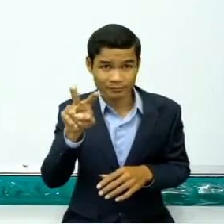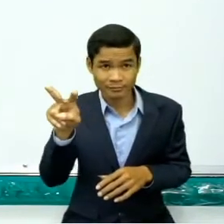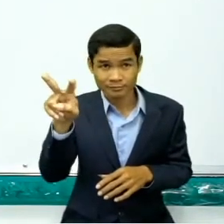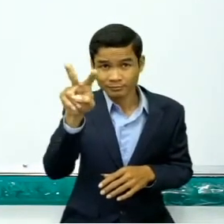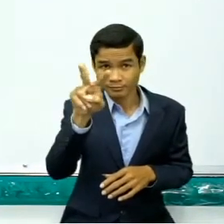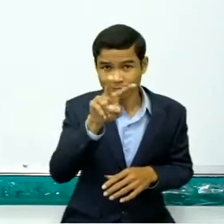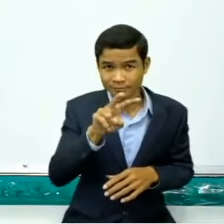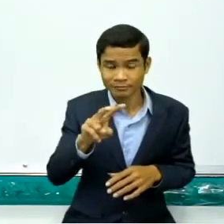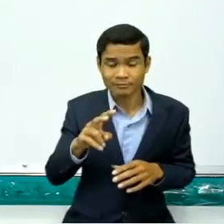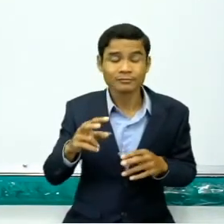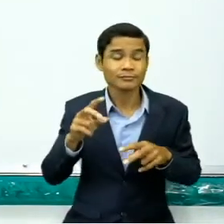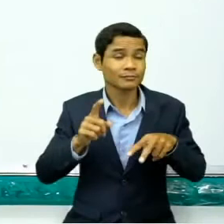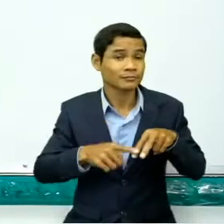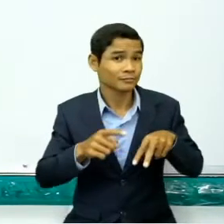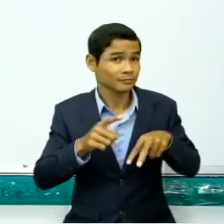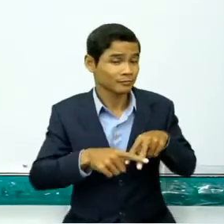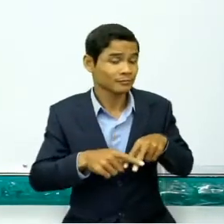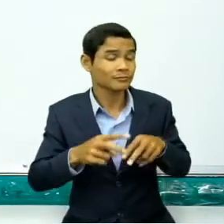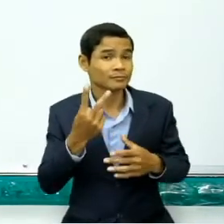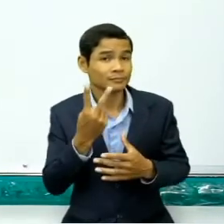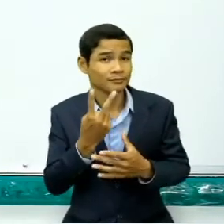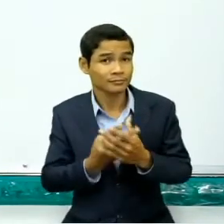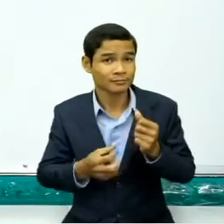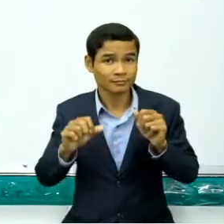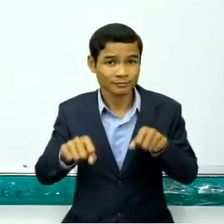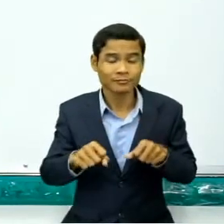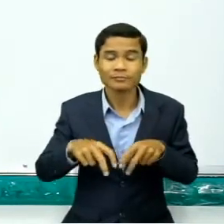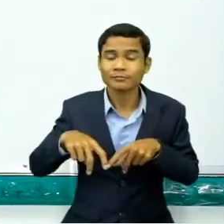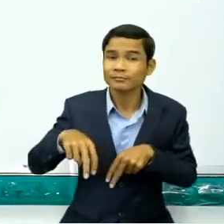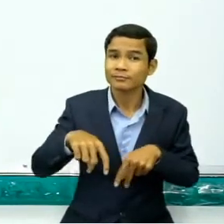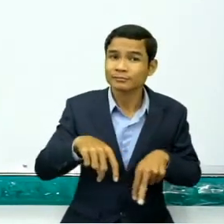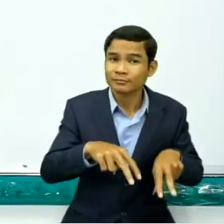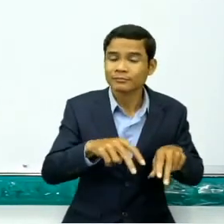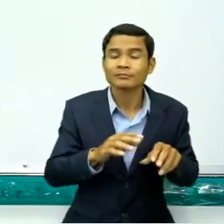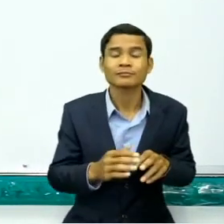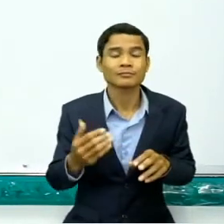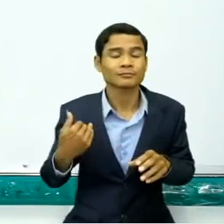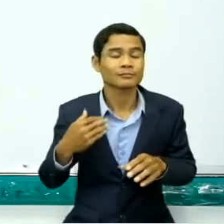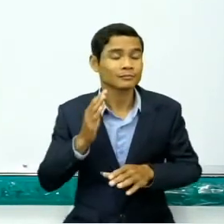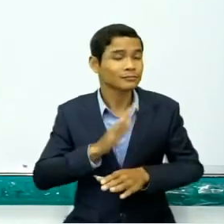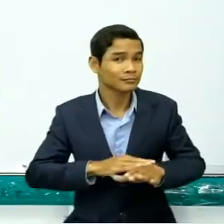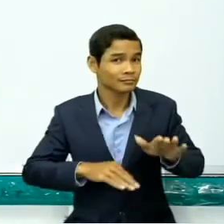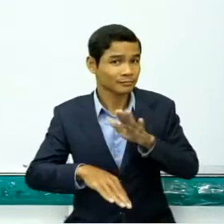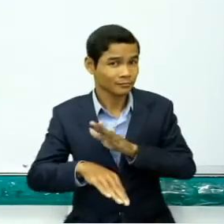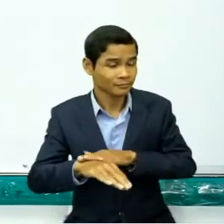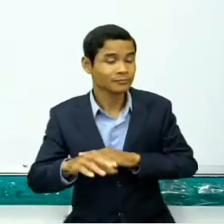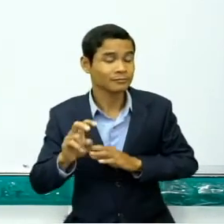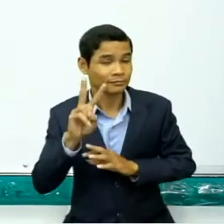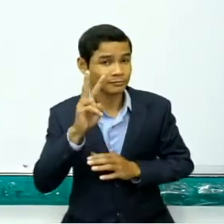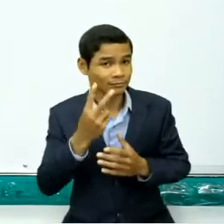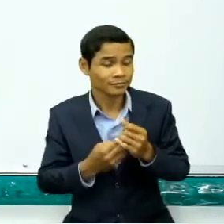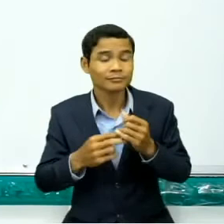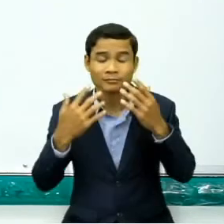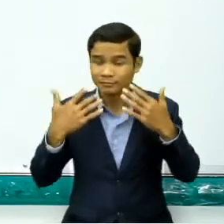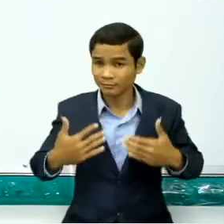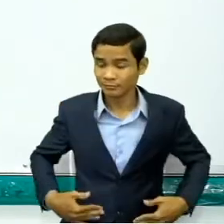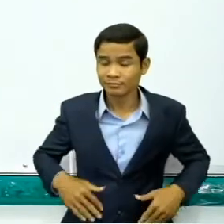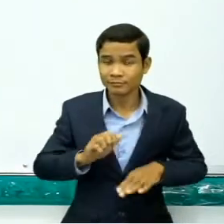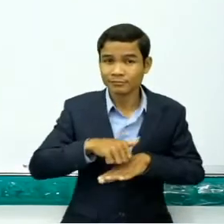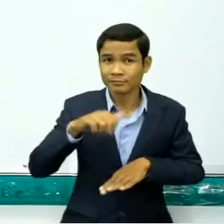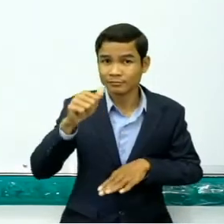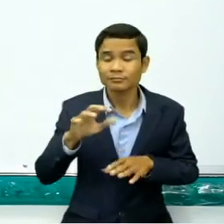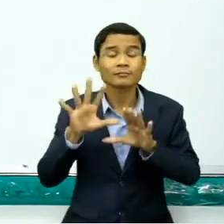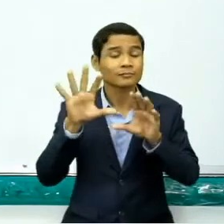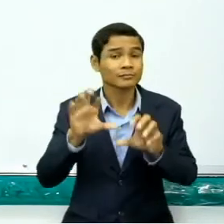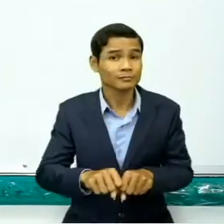ke cheng tieng thve sam rap da chien dai tieng pi chi kai vi nhien sam rap